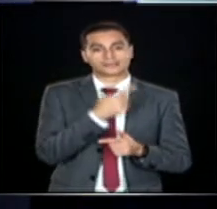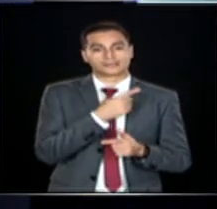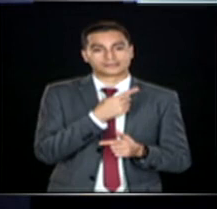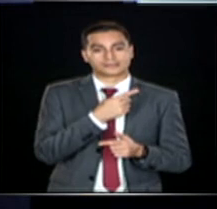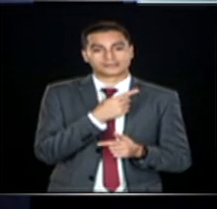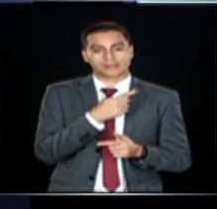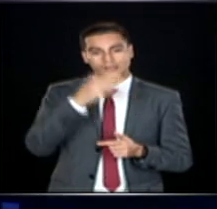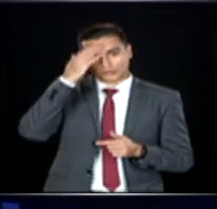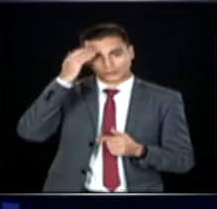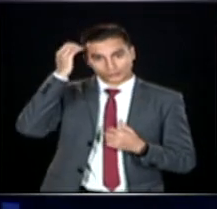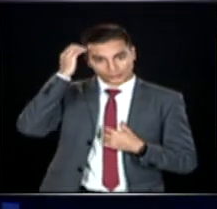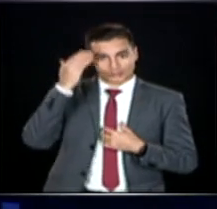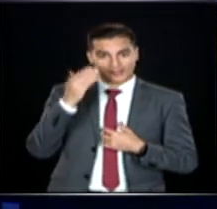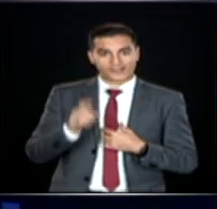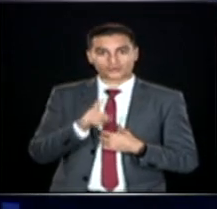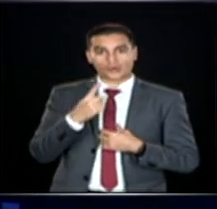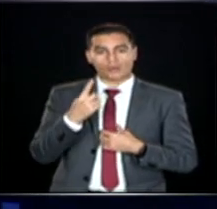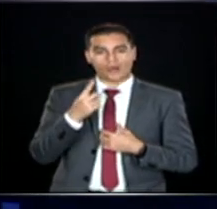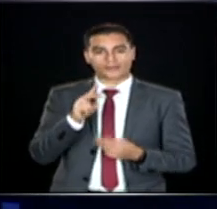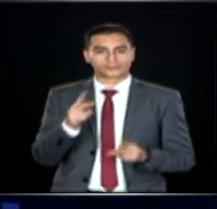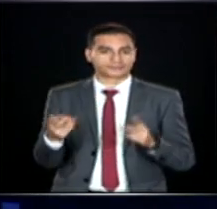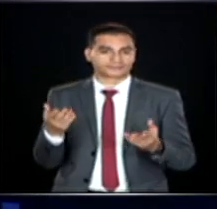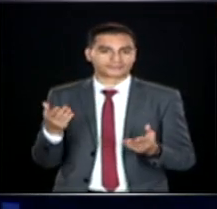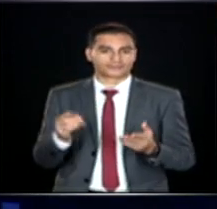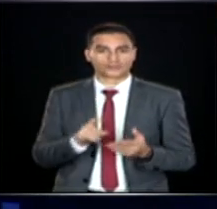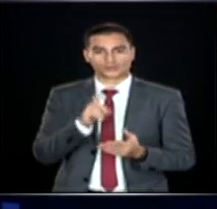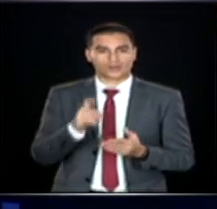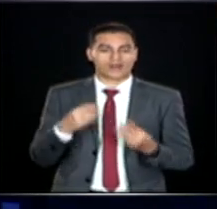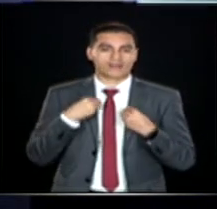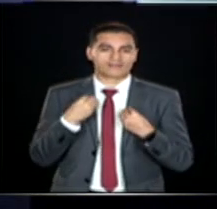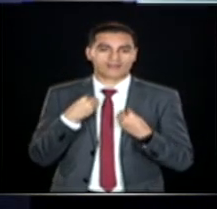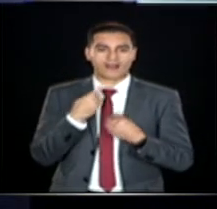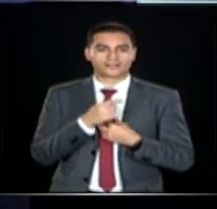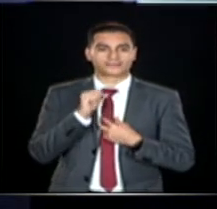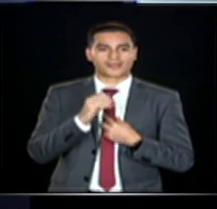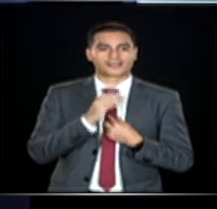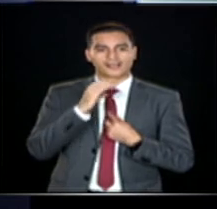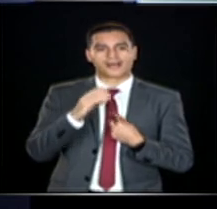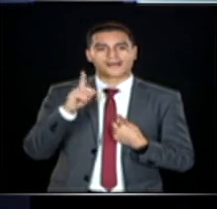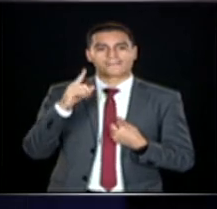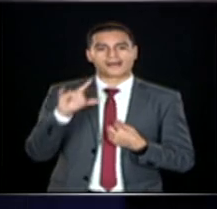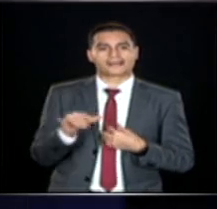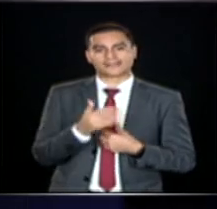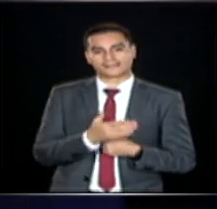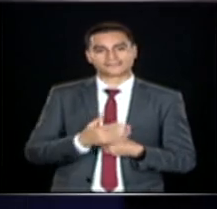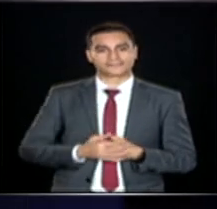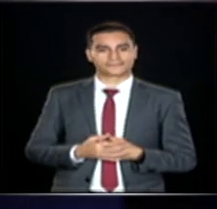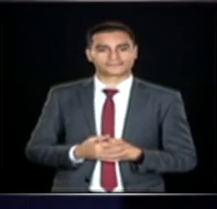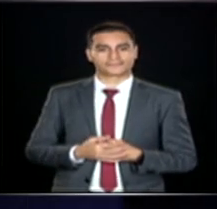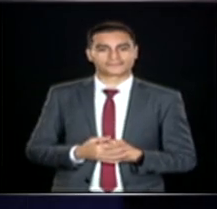اسيوط الفرق سؤال واحد هو سؤال الرياضه اللي جاوب عليه البدري